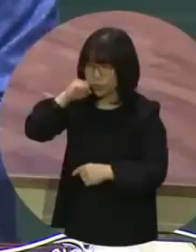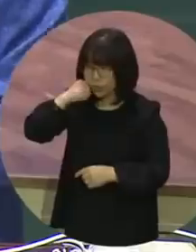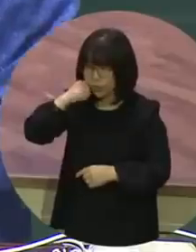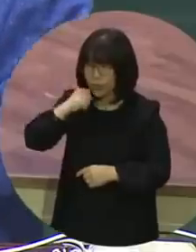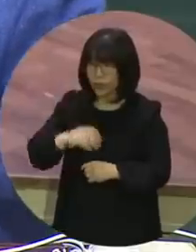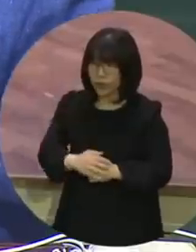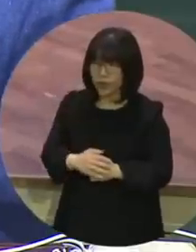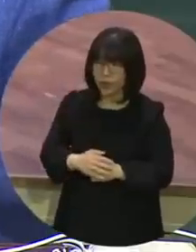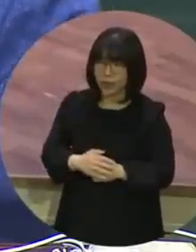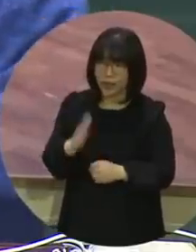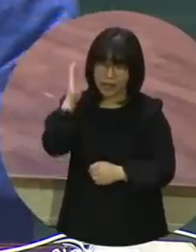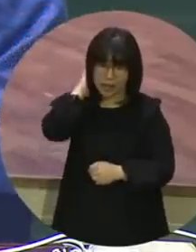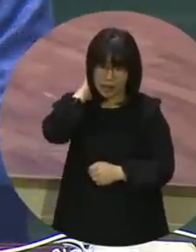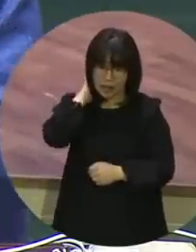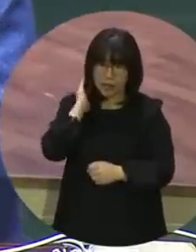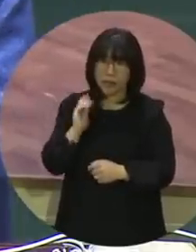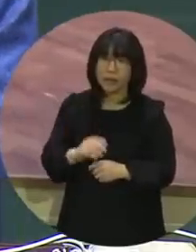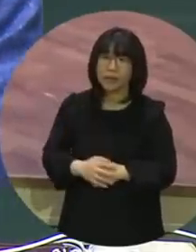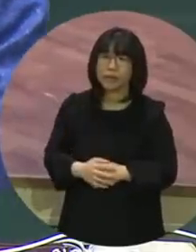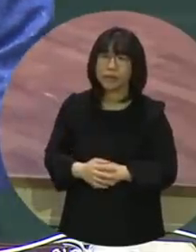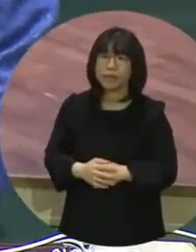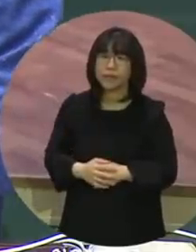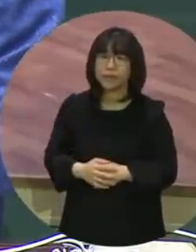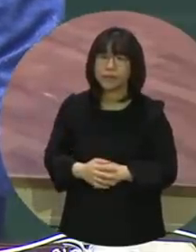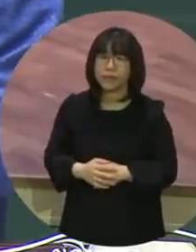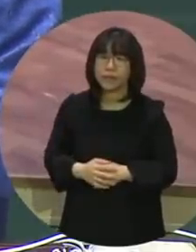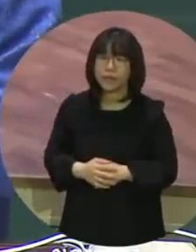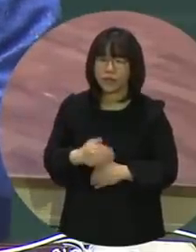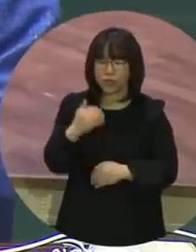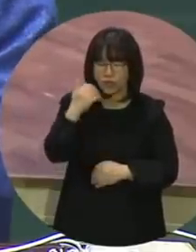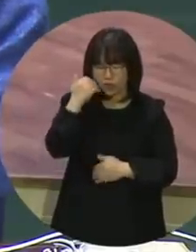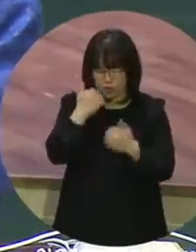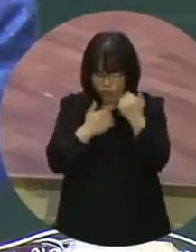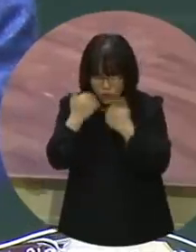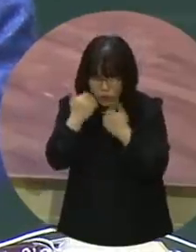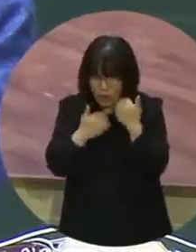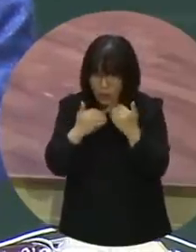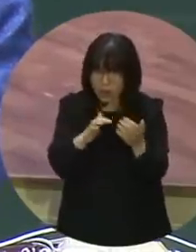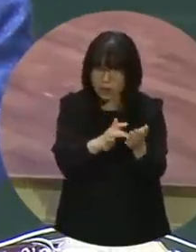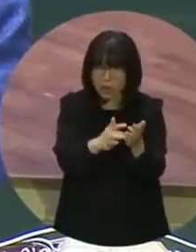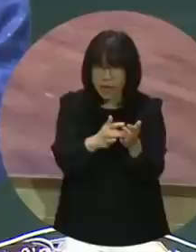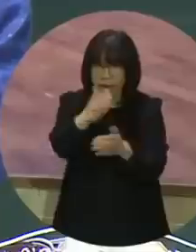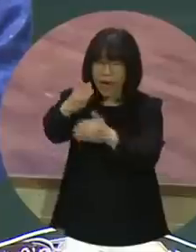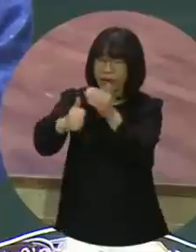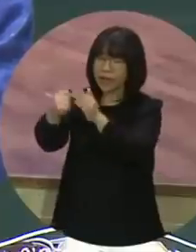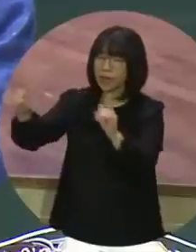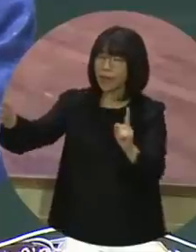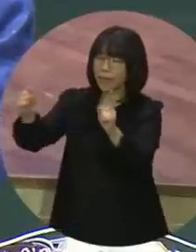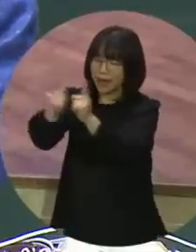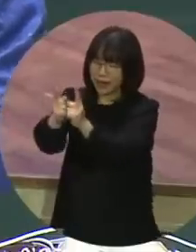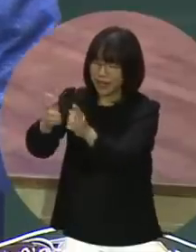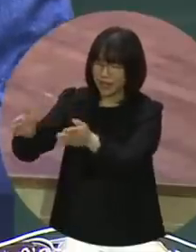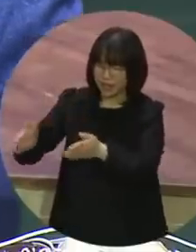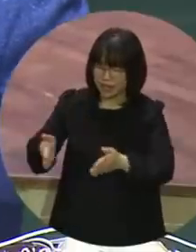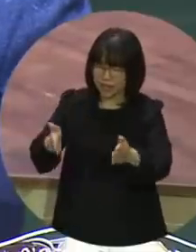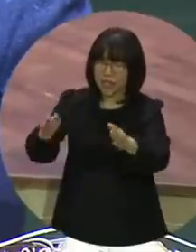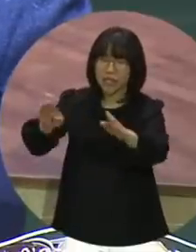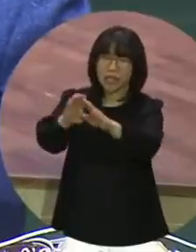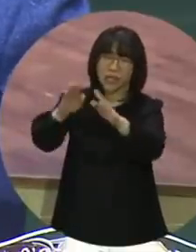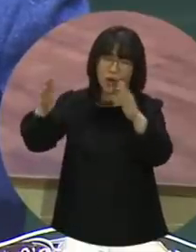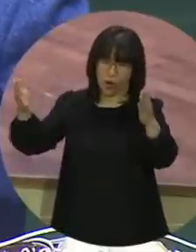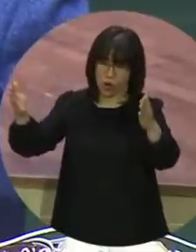하나님을 만납니까? 누구나 다 하나님 만날 수 있어. 그 길을 열어놓으신 분이 예수님이 올라오던